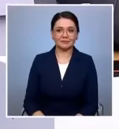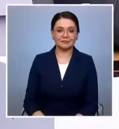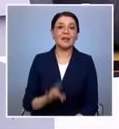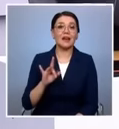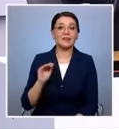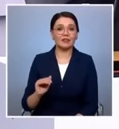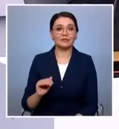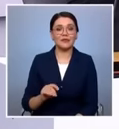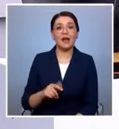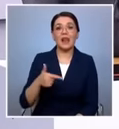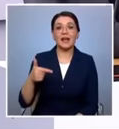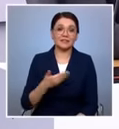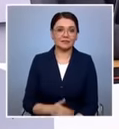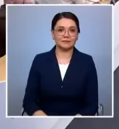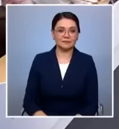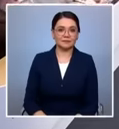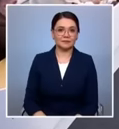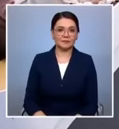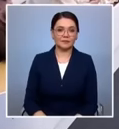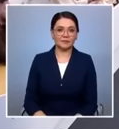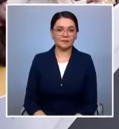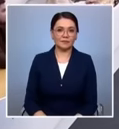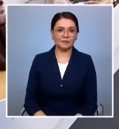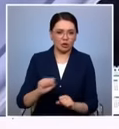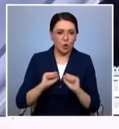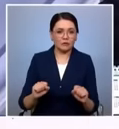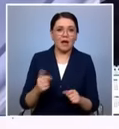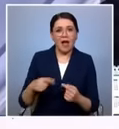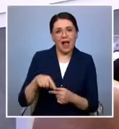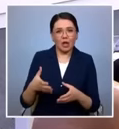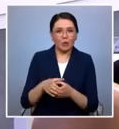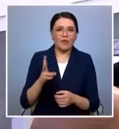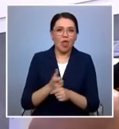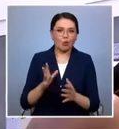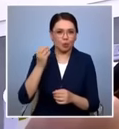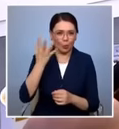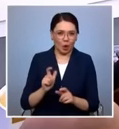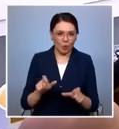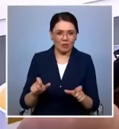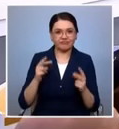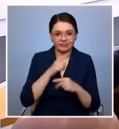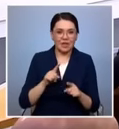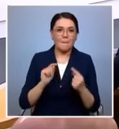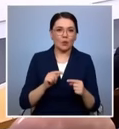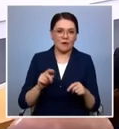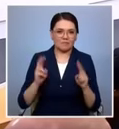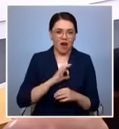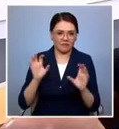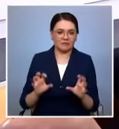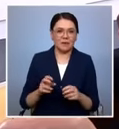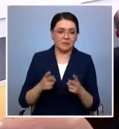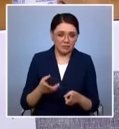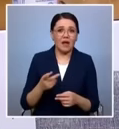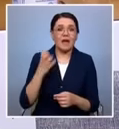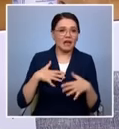видим, как все время не сходится дебет с кредитом в бюджете Республики Башкортостан. Были еще вопросы, конечно, там, про то, что он